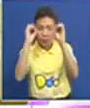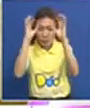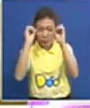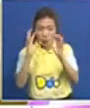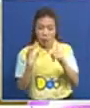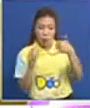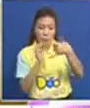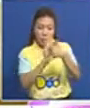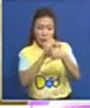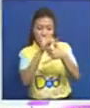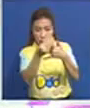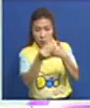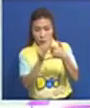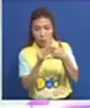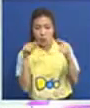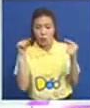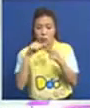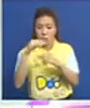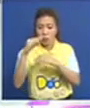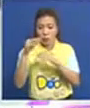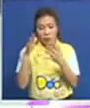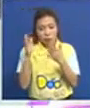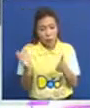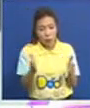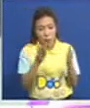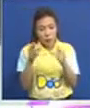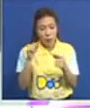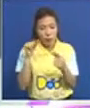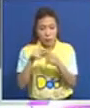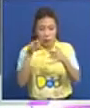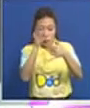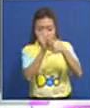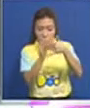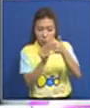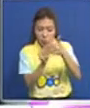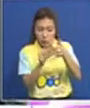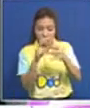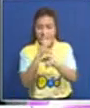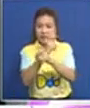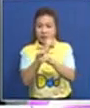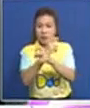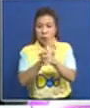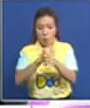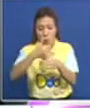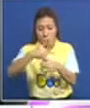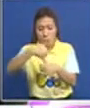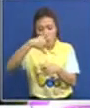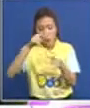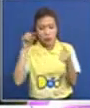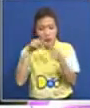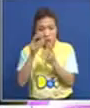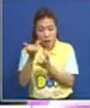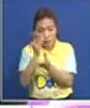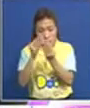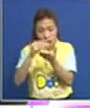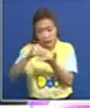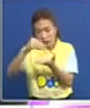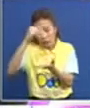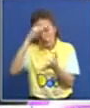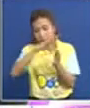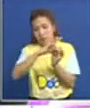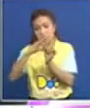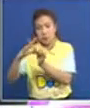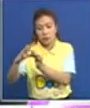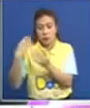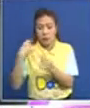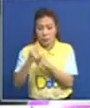นั้นนับว่าเป็นหนึ่งกระบวนการในการบูรณะสรีระโครงกระดูกที่มีอายุการใช้งานทางการศึกษาด้านการแพทย์มานาน